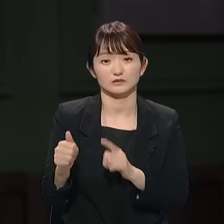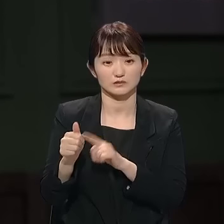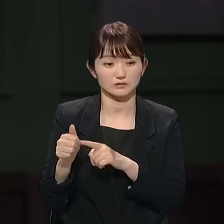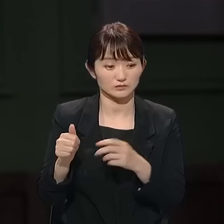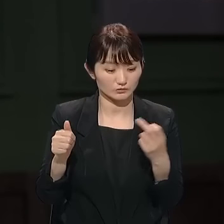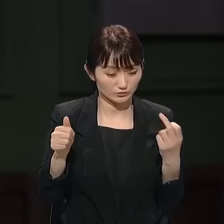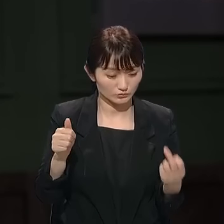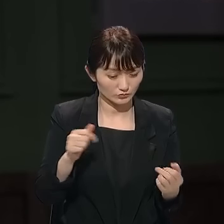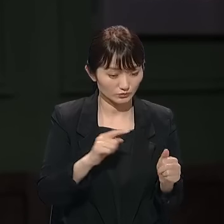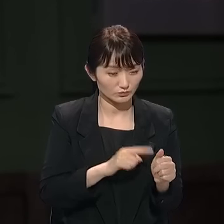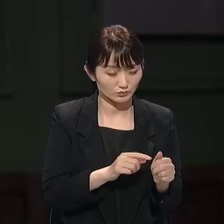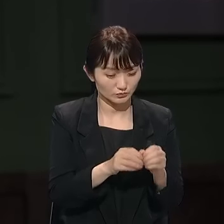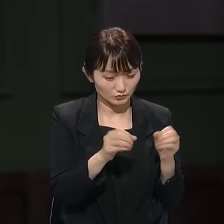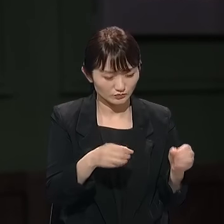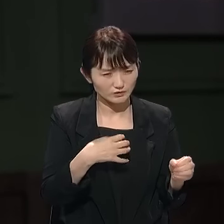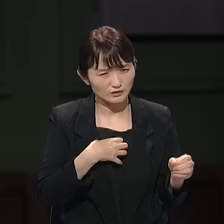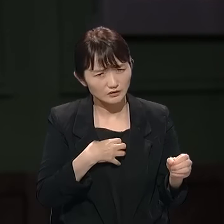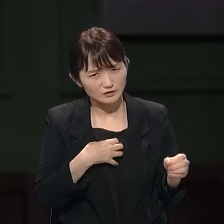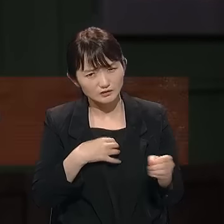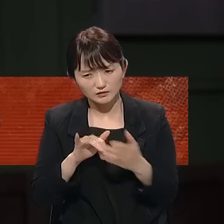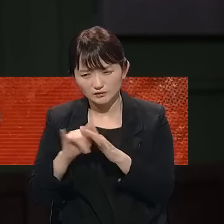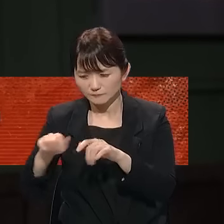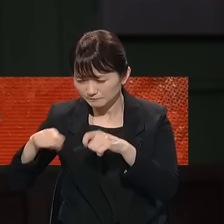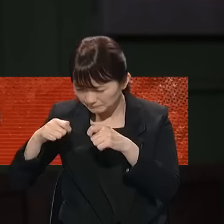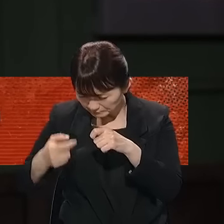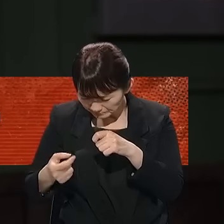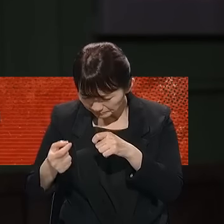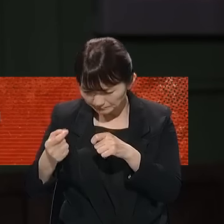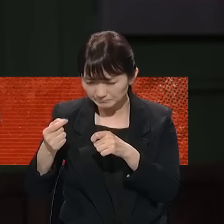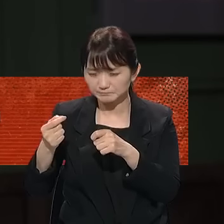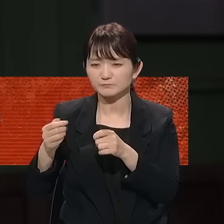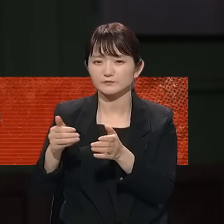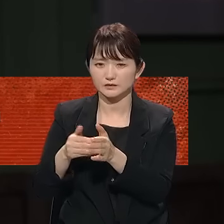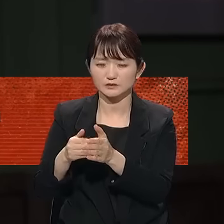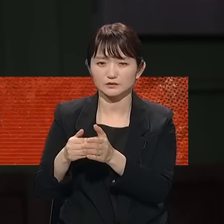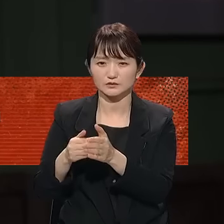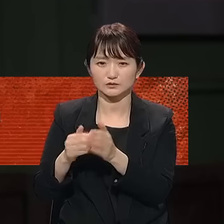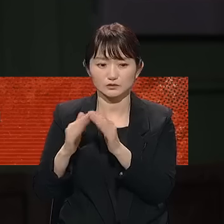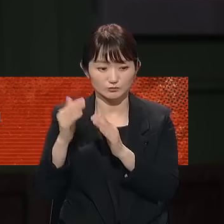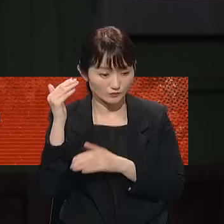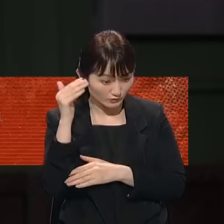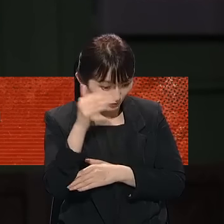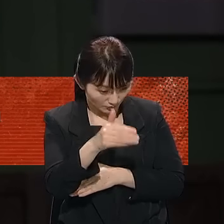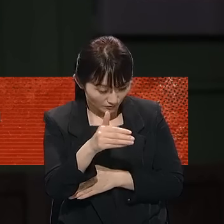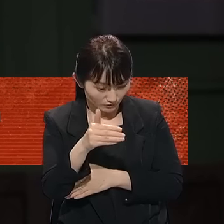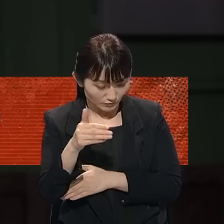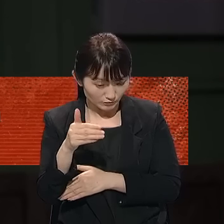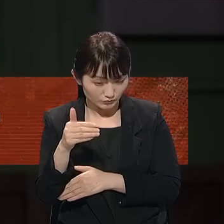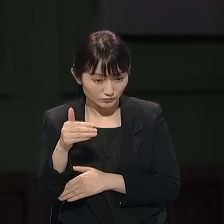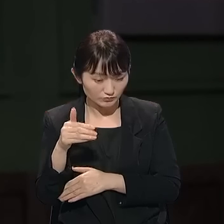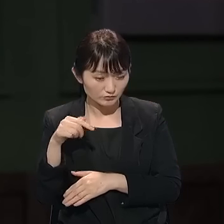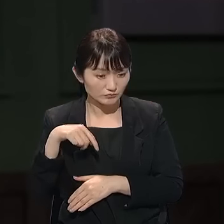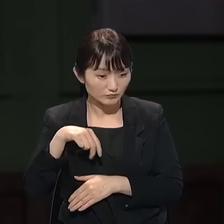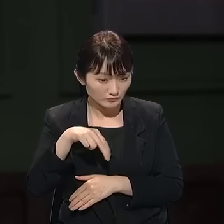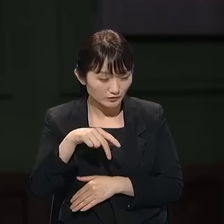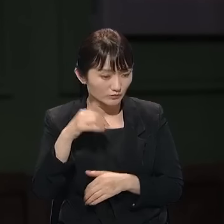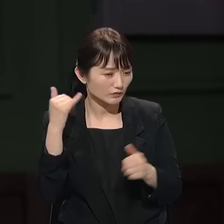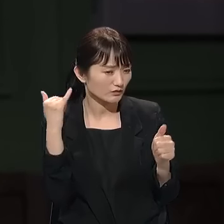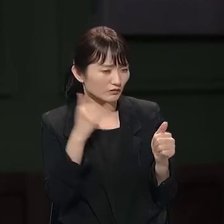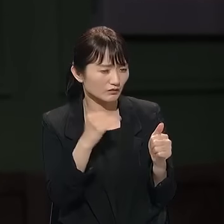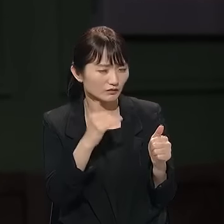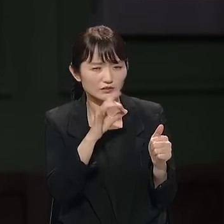식사도 빨리 마무리를 하고 집으로 들어가는 길에 동료에게 연락을 해봤습니다. 당연히 집에 있겠지 하며 전화를 했는데 세 번이나